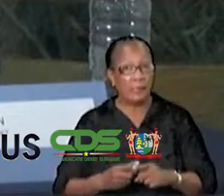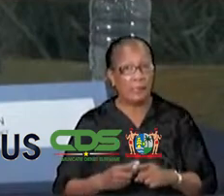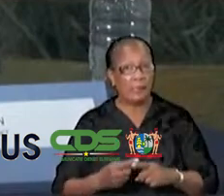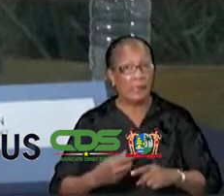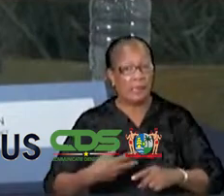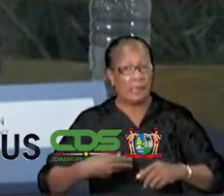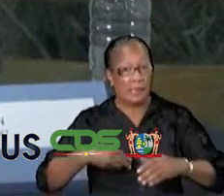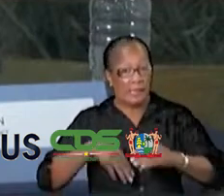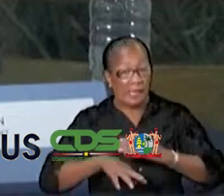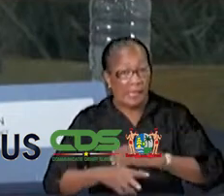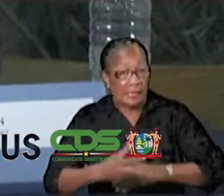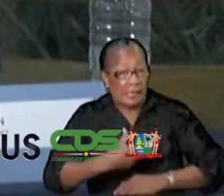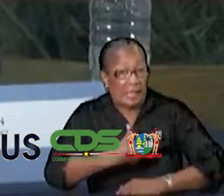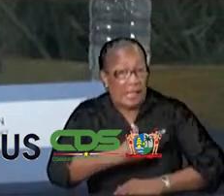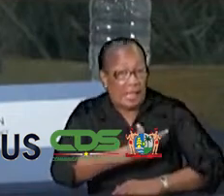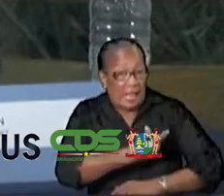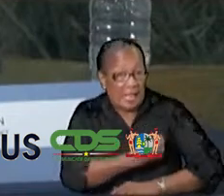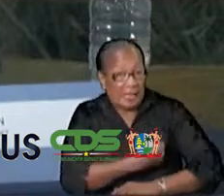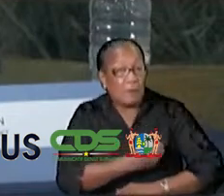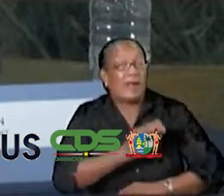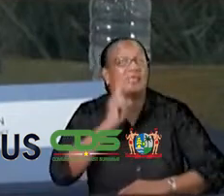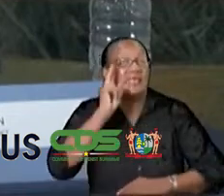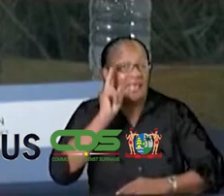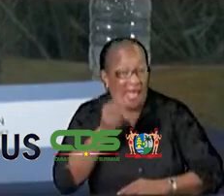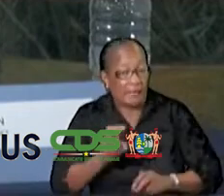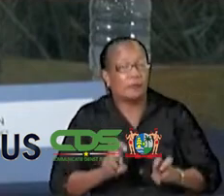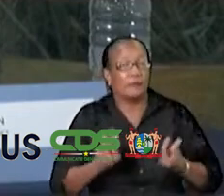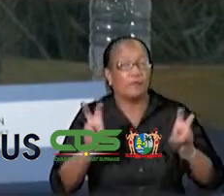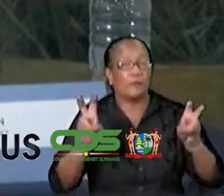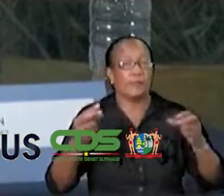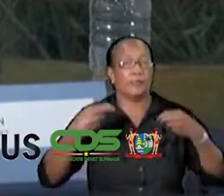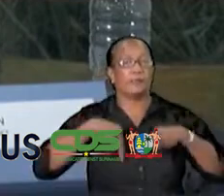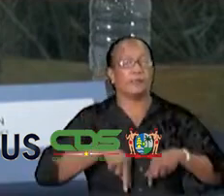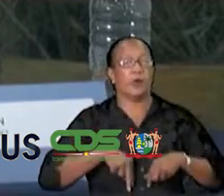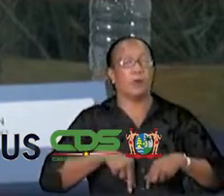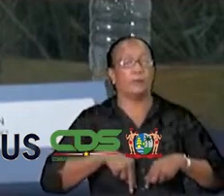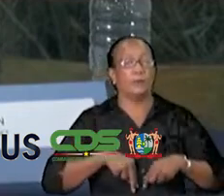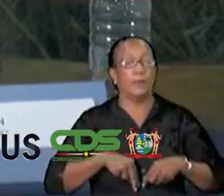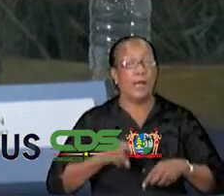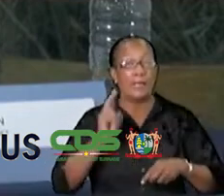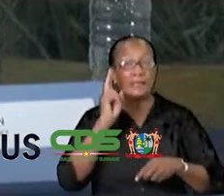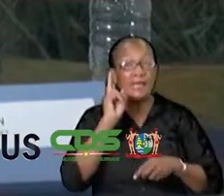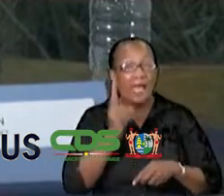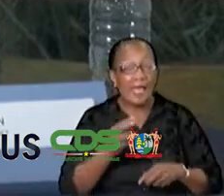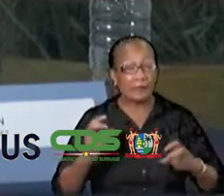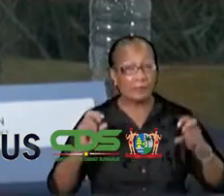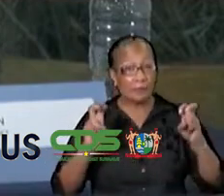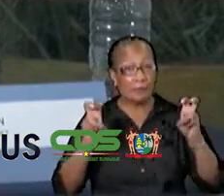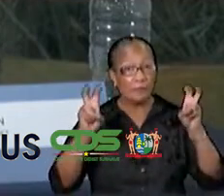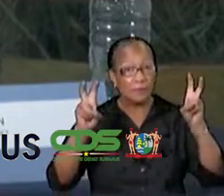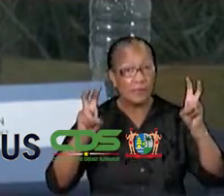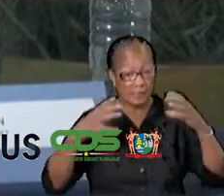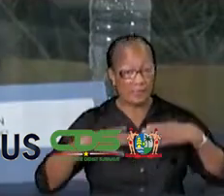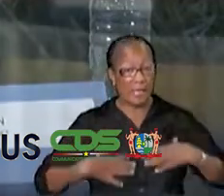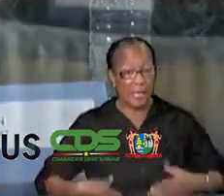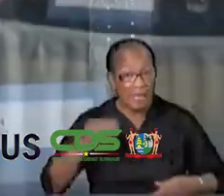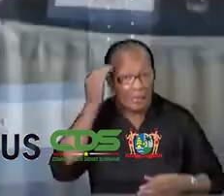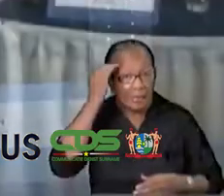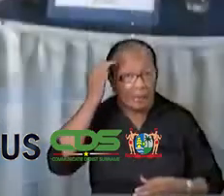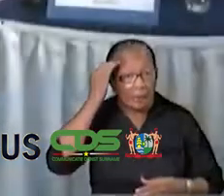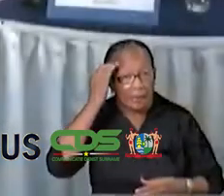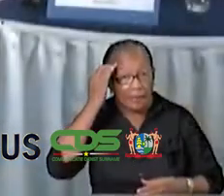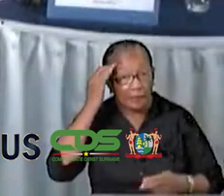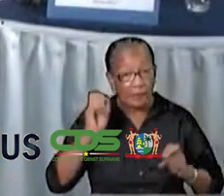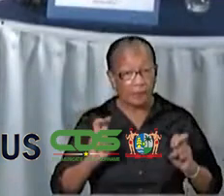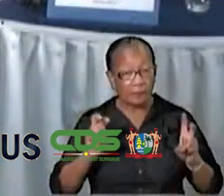voor op het moment dat er het echte virus komt. Als het echte virus komt, dan herkent het lichaam het virus